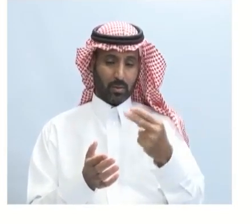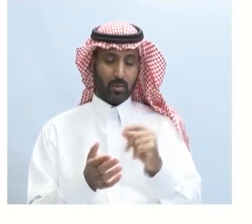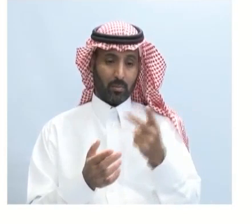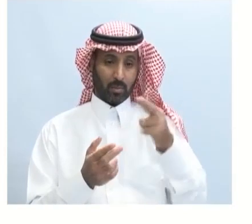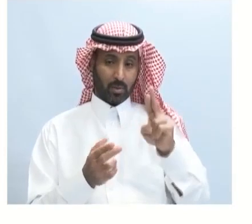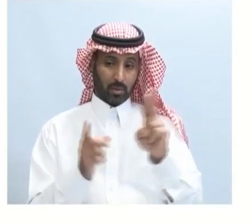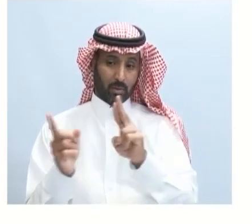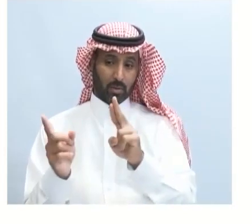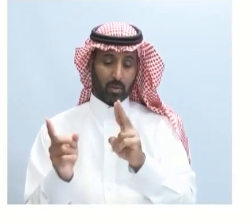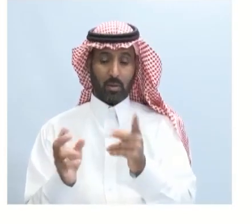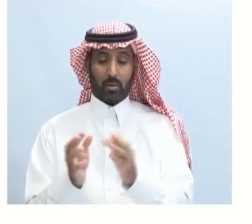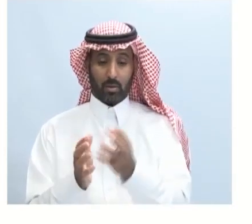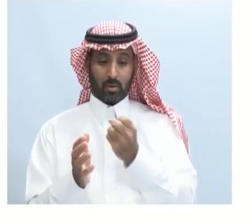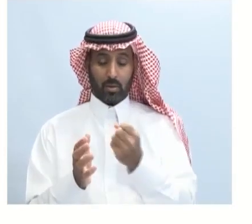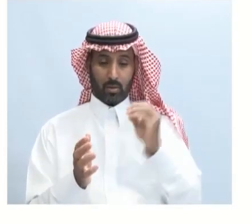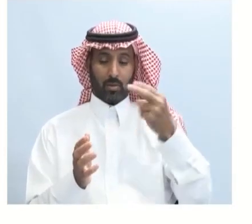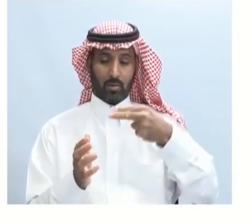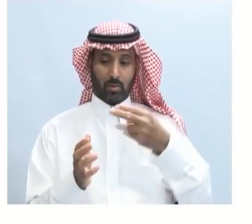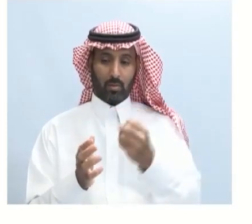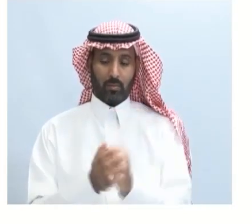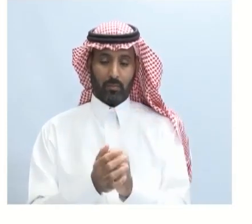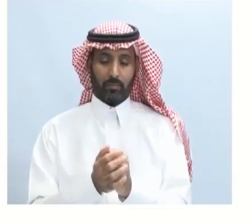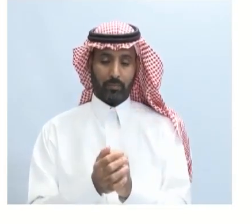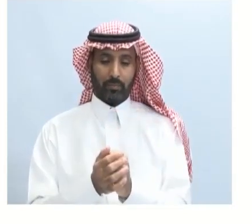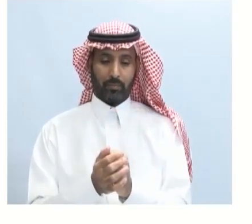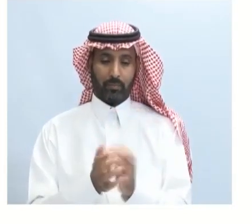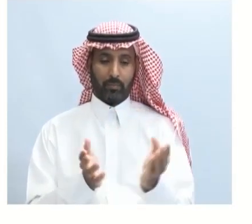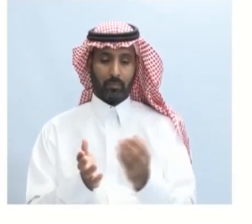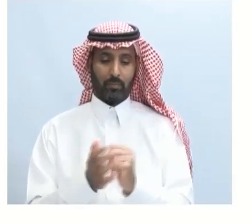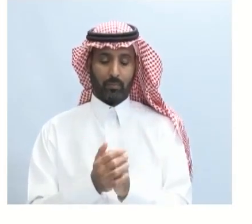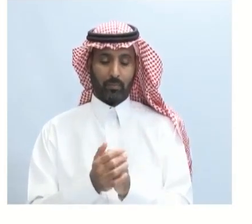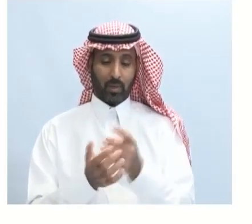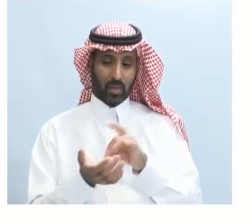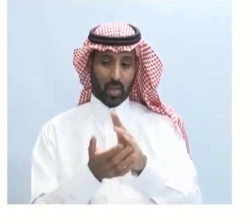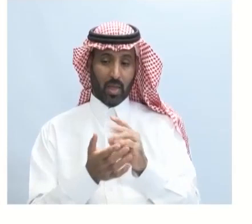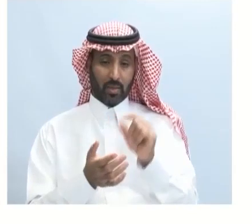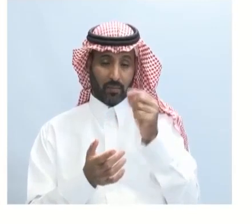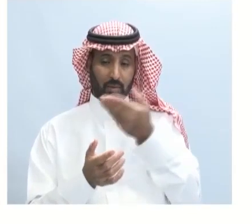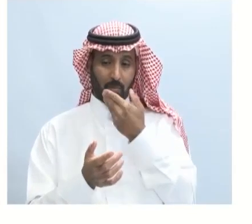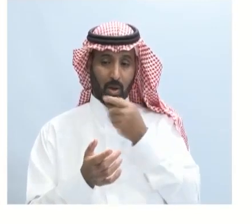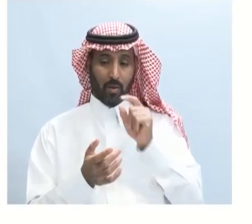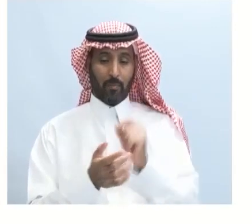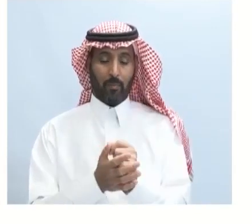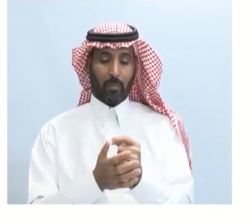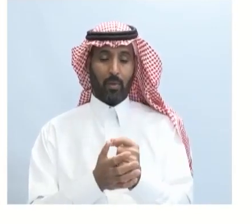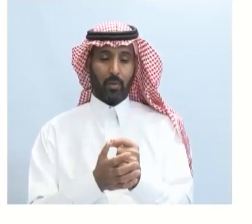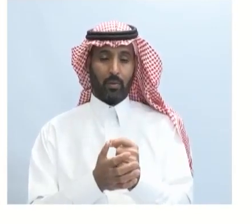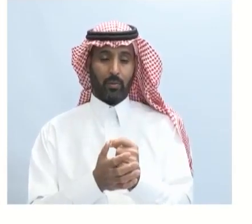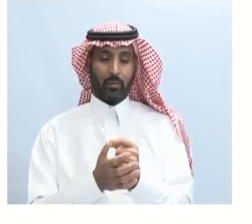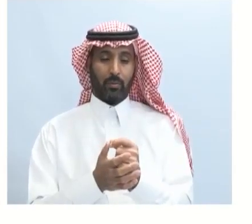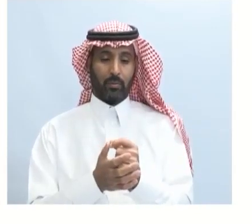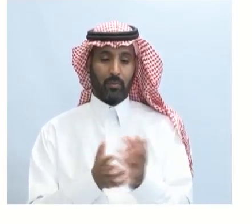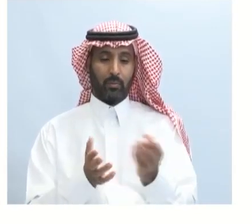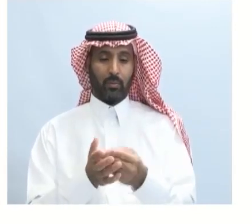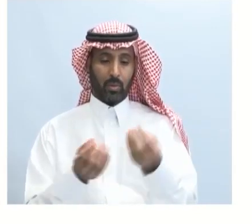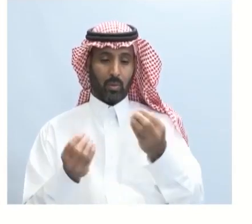حتى تعطيني كيتون فلا ينفع ان يكون في مثل المركب الاول نحذف جزيء ما حذفنا جزيء ماء بعد